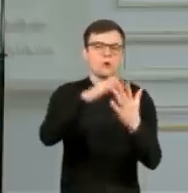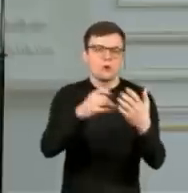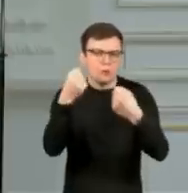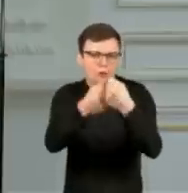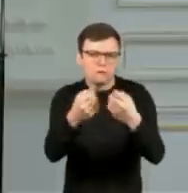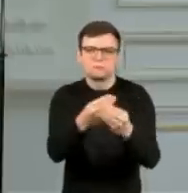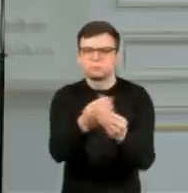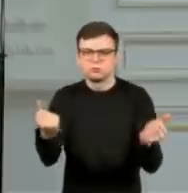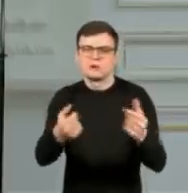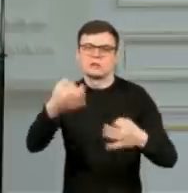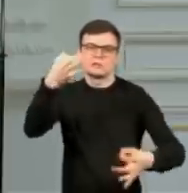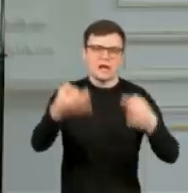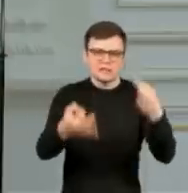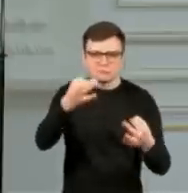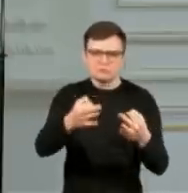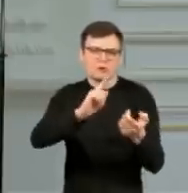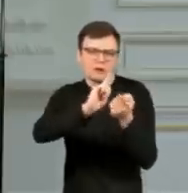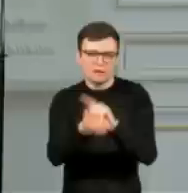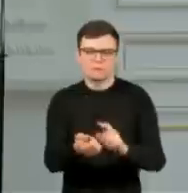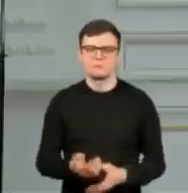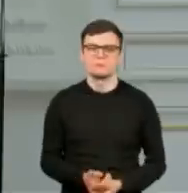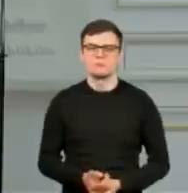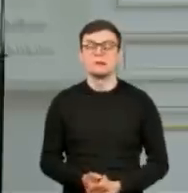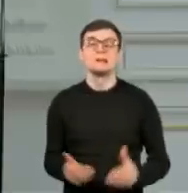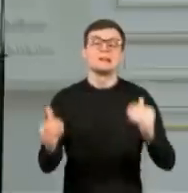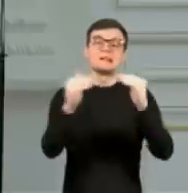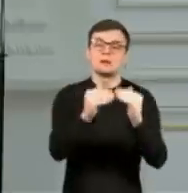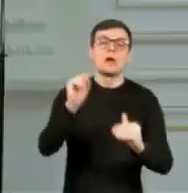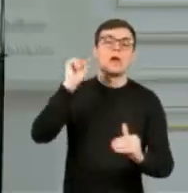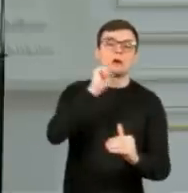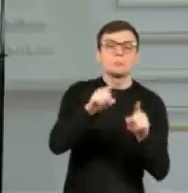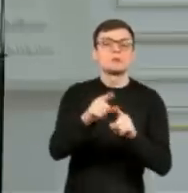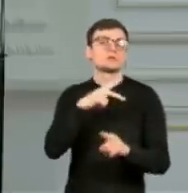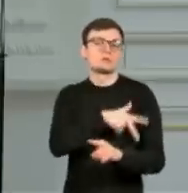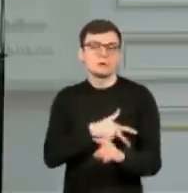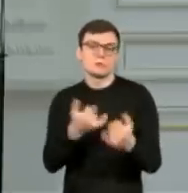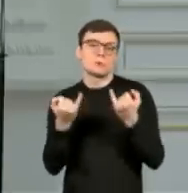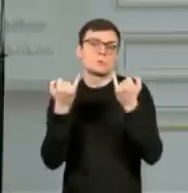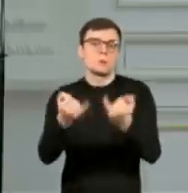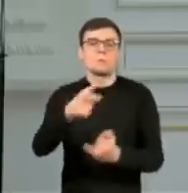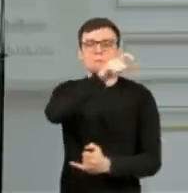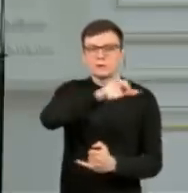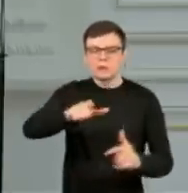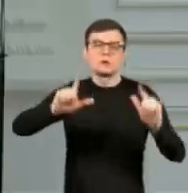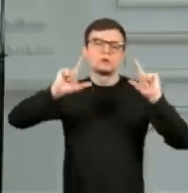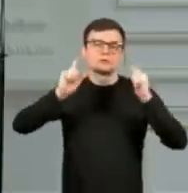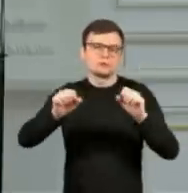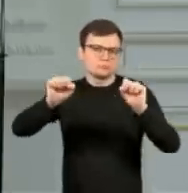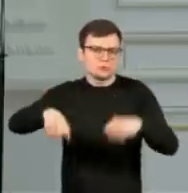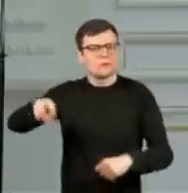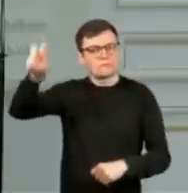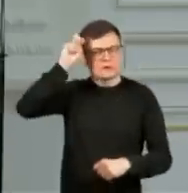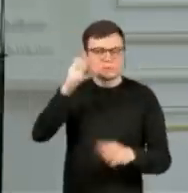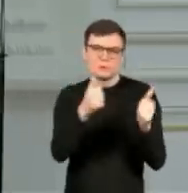teismų reforma, bei lygių ir ekonominio socialinių galimybių užtikrinimas piliečiams, kuria prielaidas